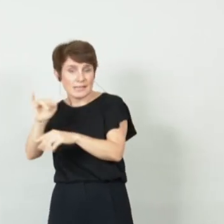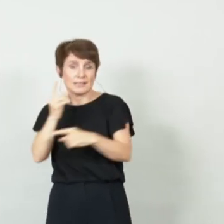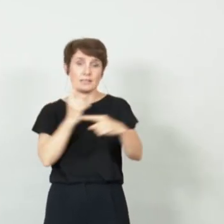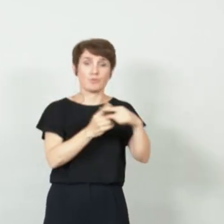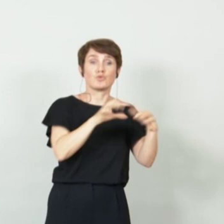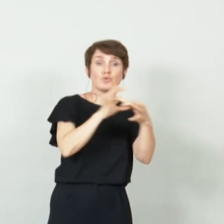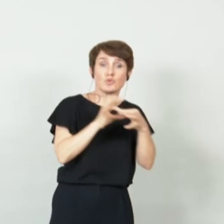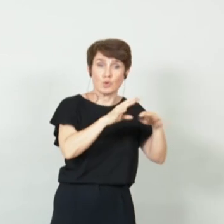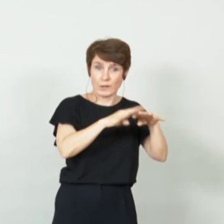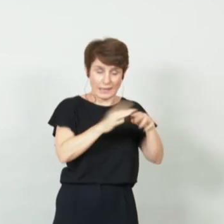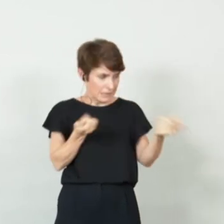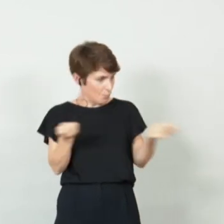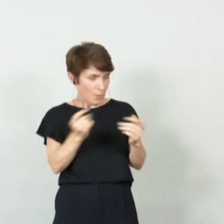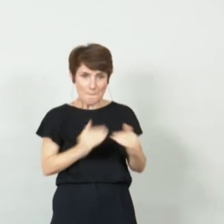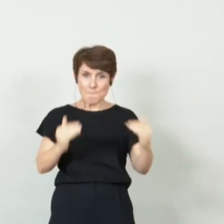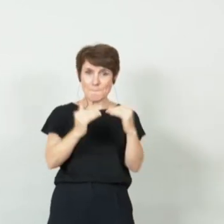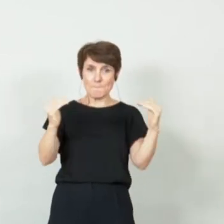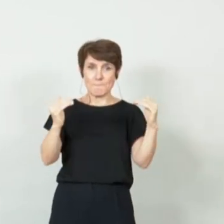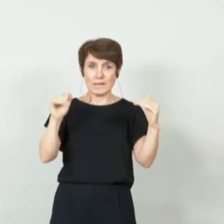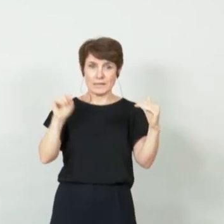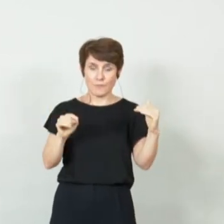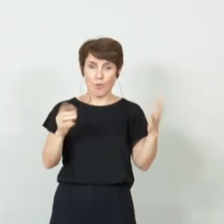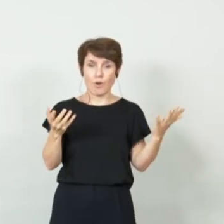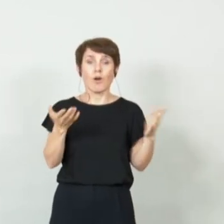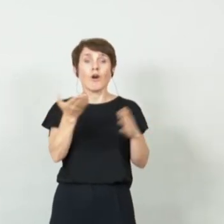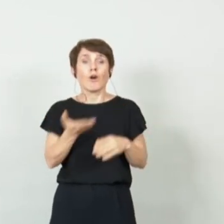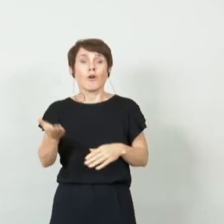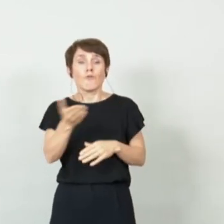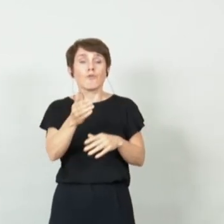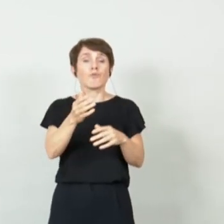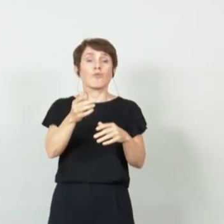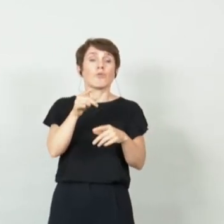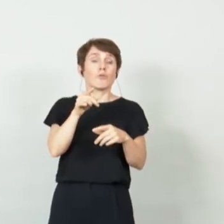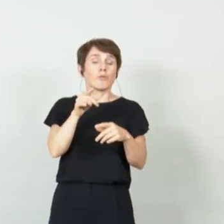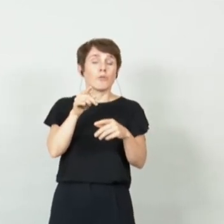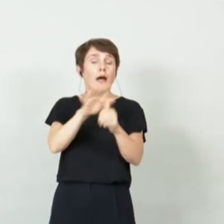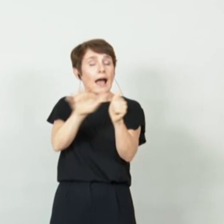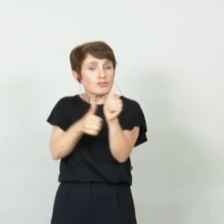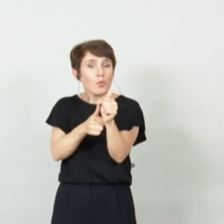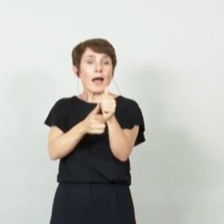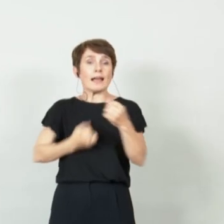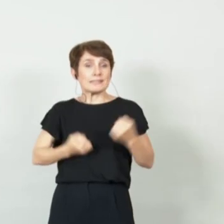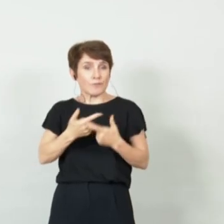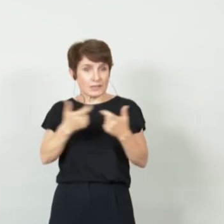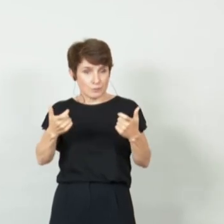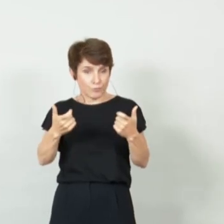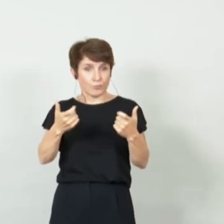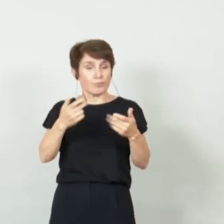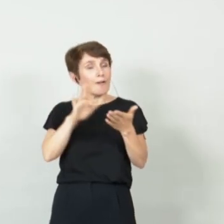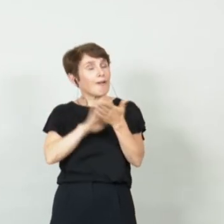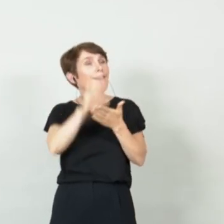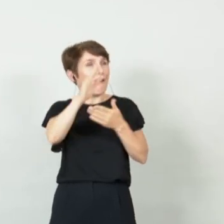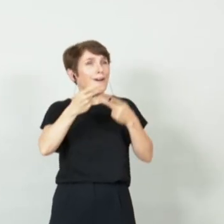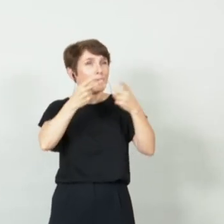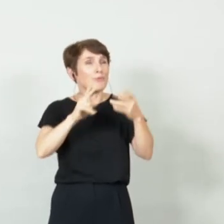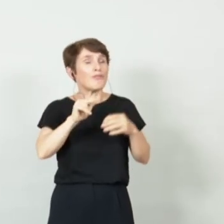quartier et de mettre en adéquation la parole et les actes de vos adjoints et services en respectant la demande clairement exprimée par